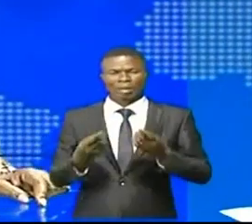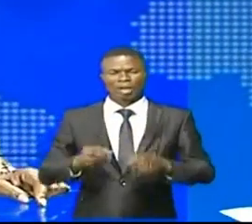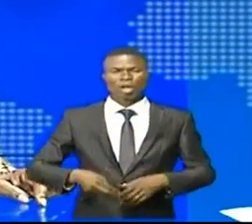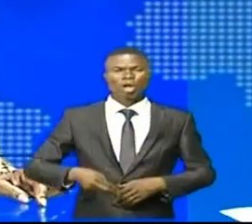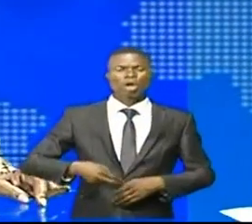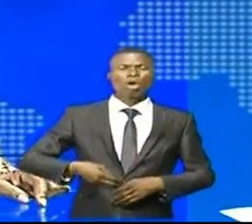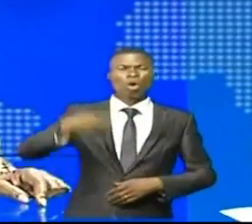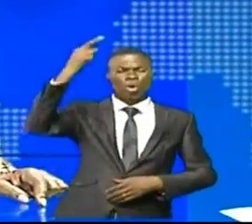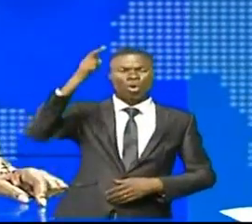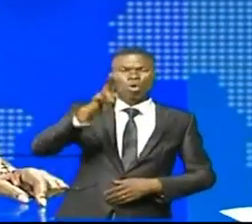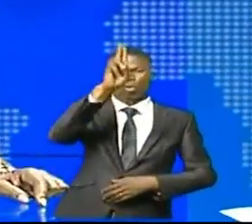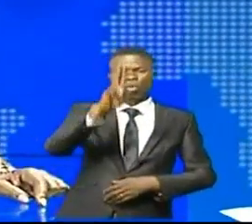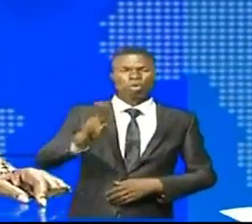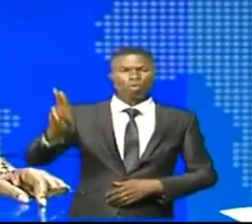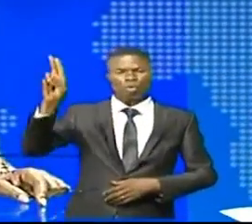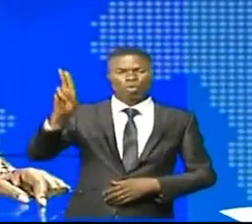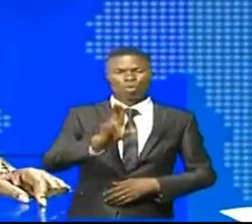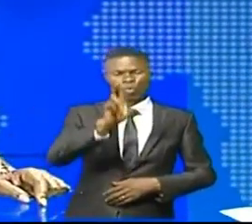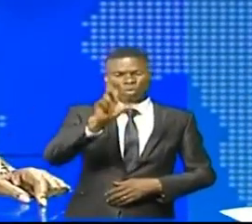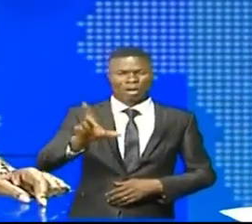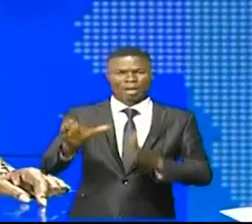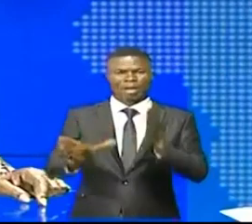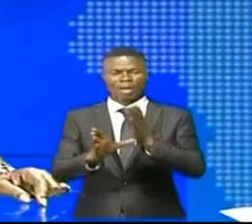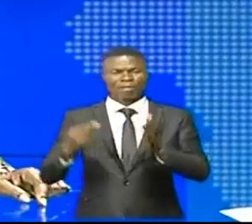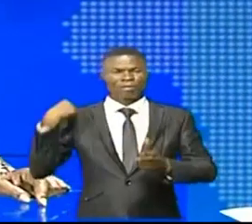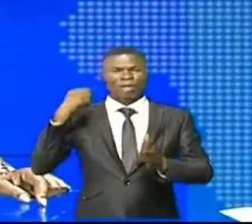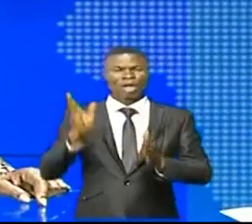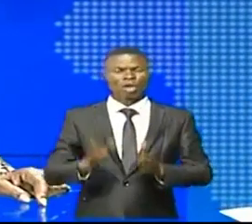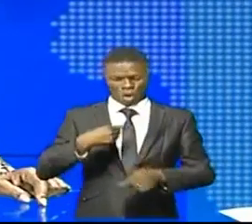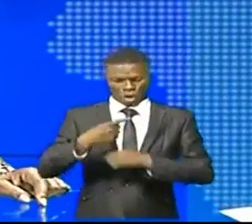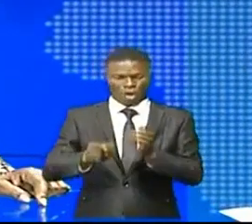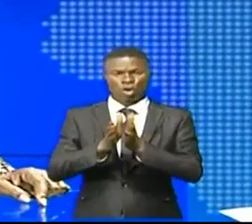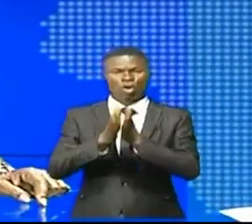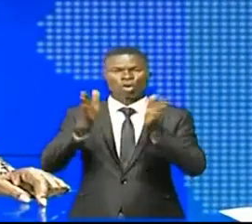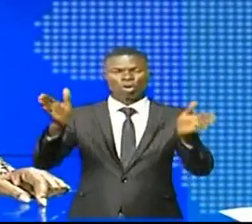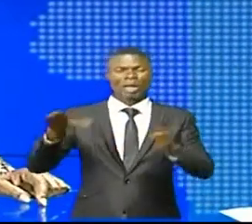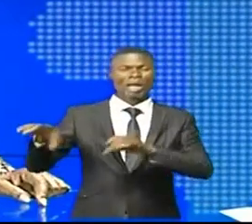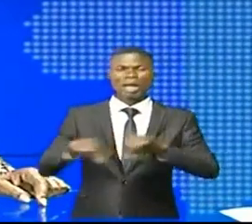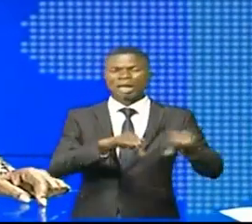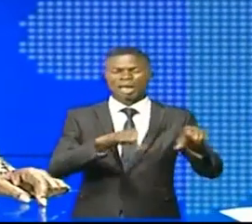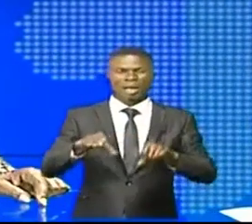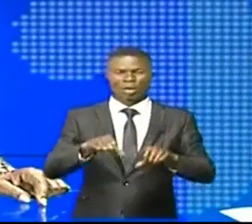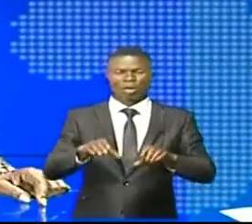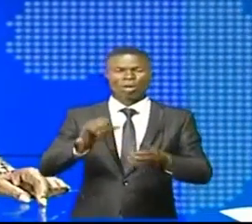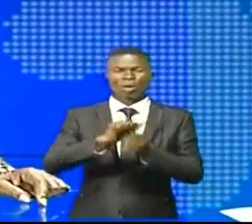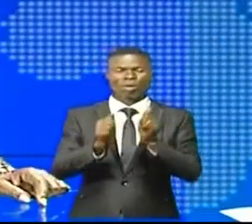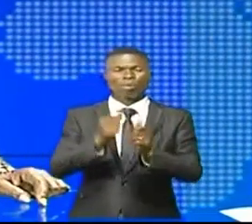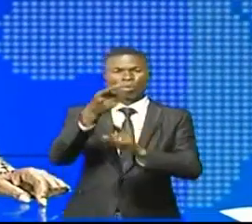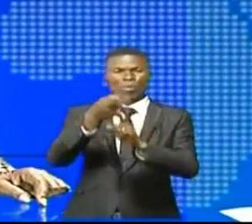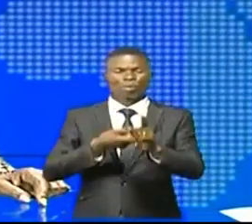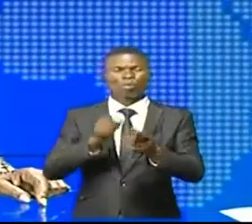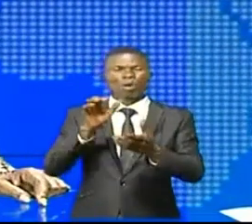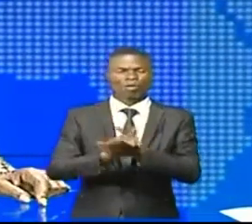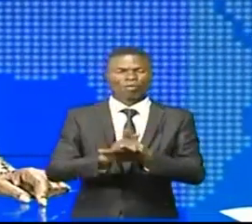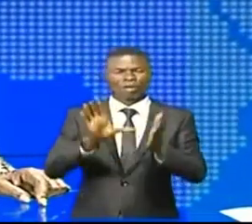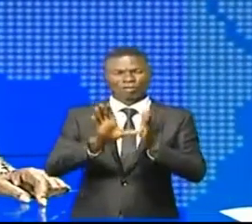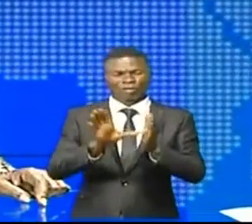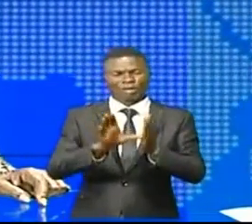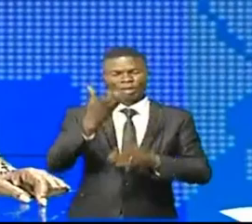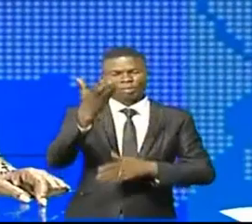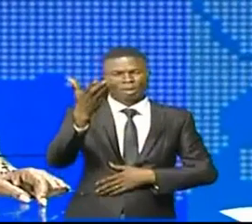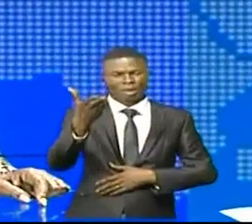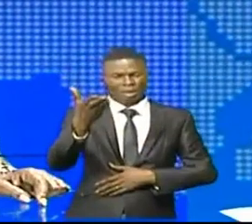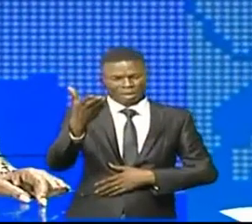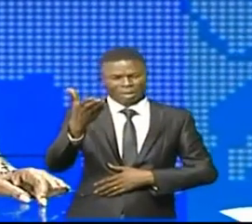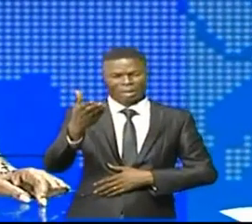par exemple, c'est hier que le vice-gouverneur a lancé officiellement les activités liées au mois de la femme. Un reportage de nos confrères